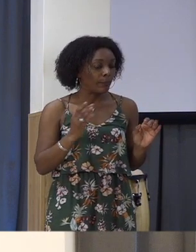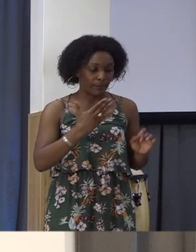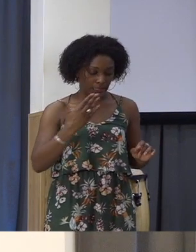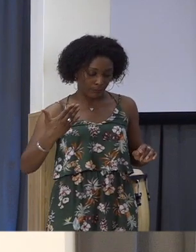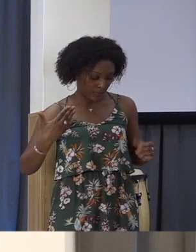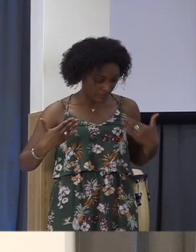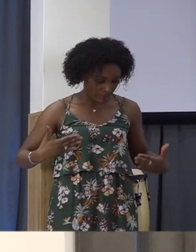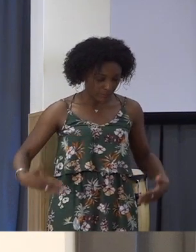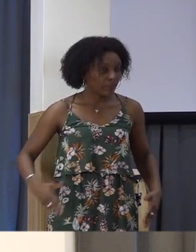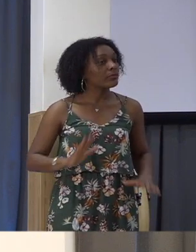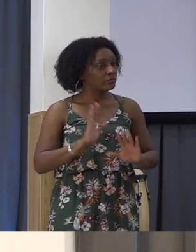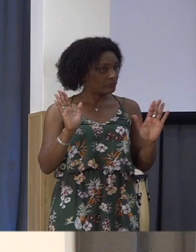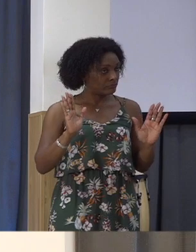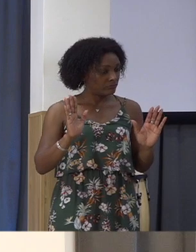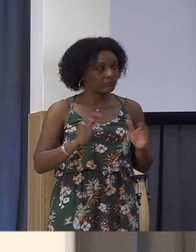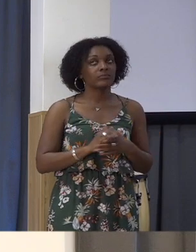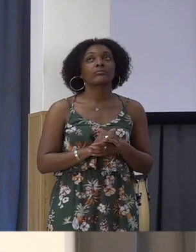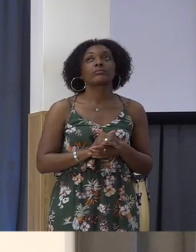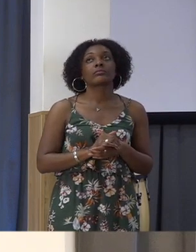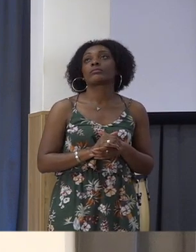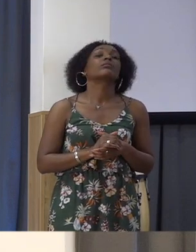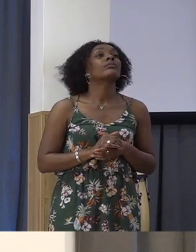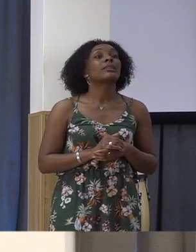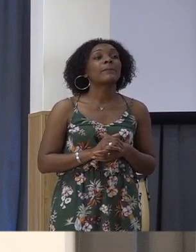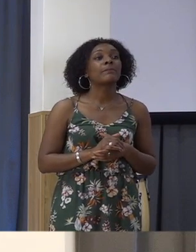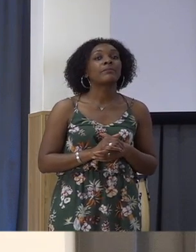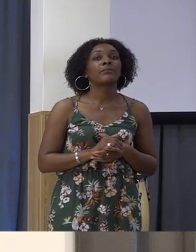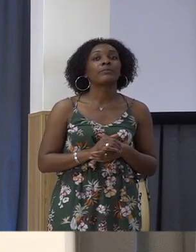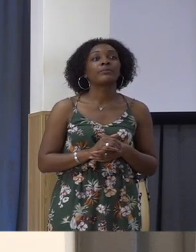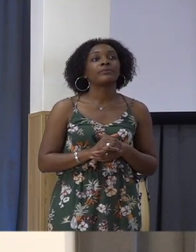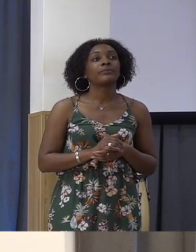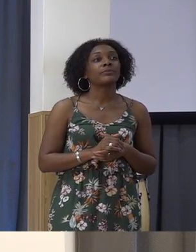Plusieurs membres. C'est vrai que c'est souvent une difficulté